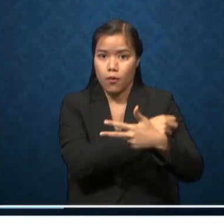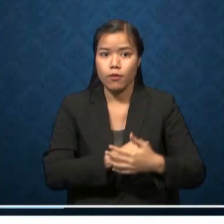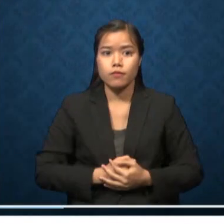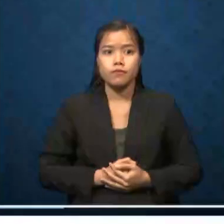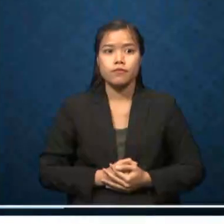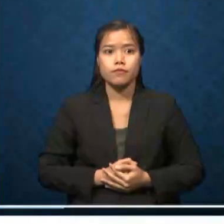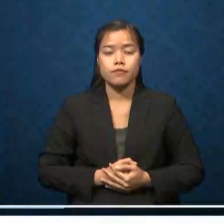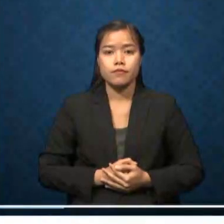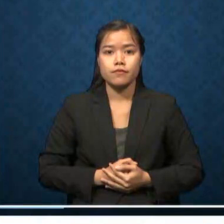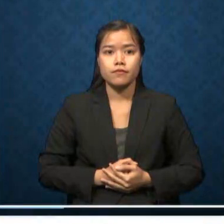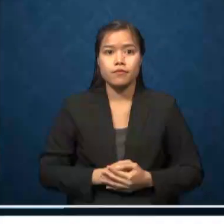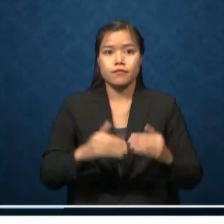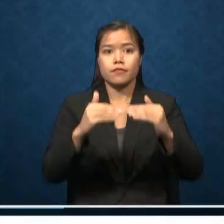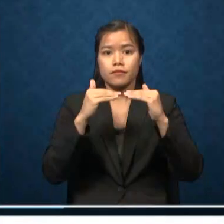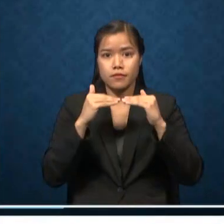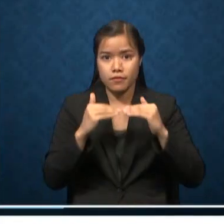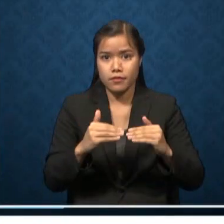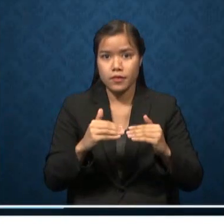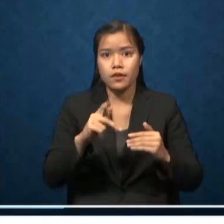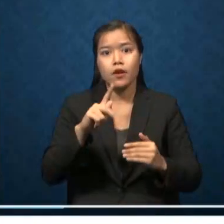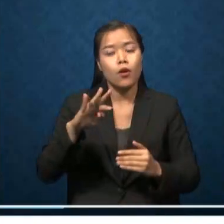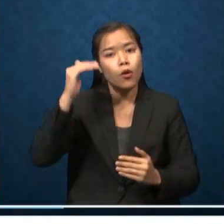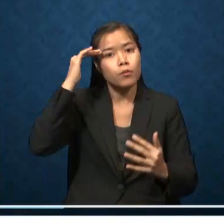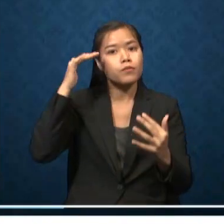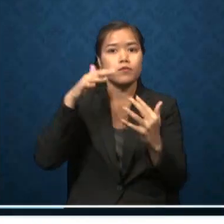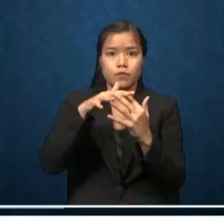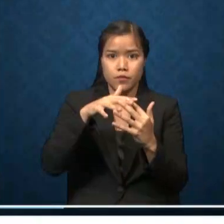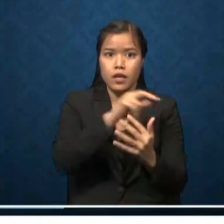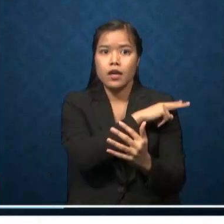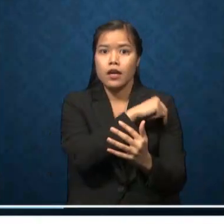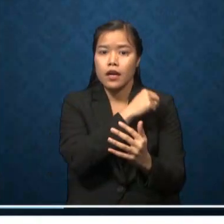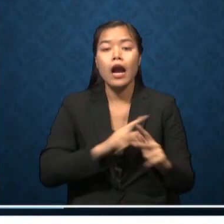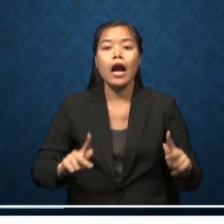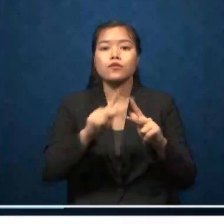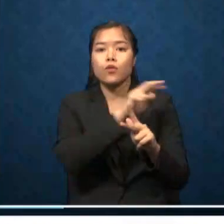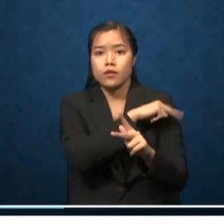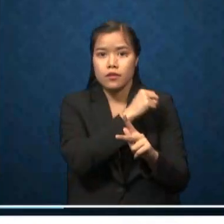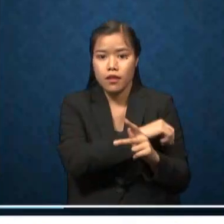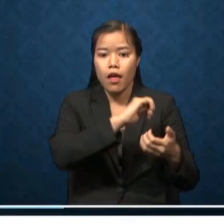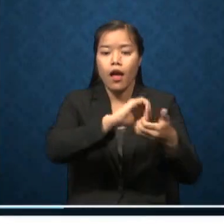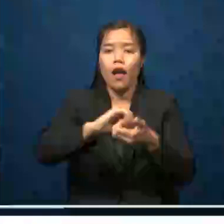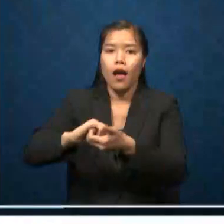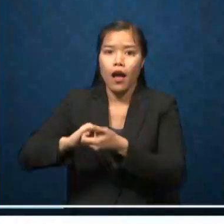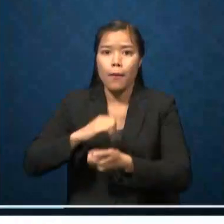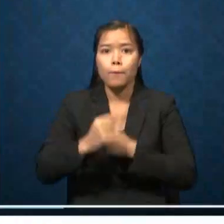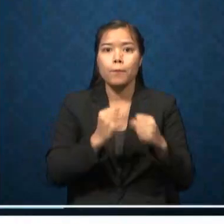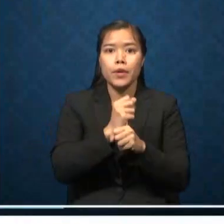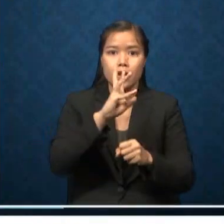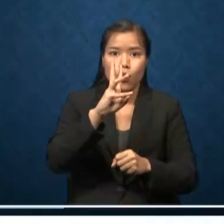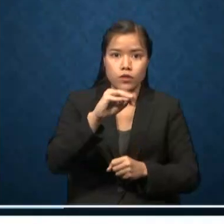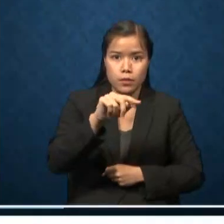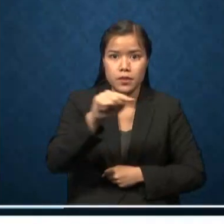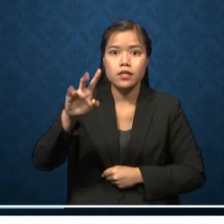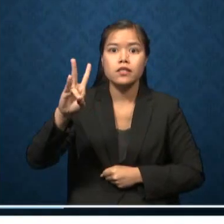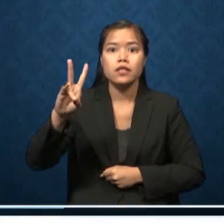สไลด์นี้ก็คือจะเป็นการยืนยันของกรมสุขภาพจิตร่วมกับกระทรวงสาธารณสุขและทุกๆกรมร่วมกันตั้งแต่ปี 66ถึง 67 -70นะ